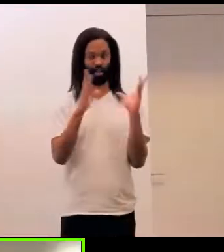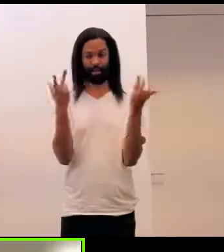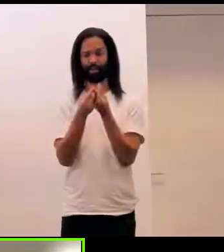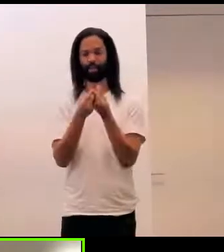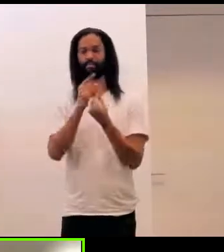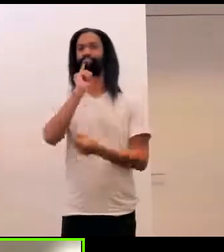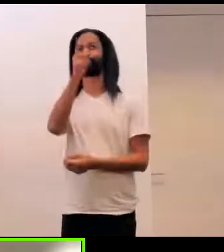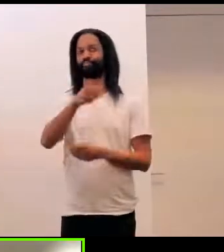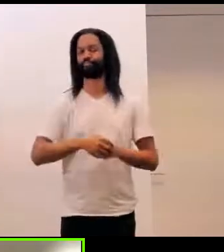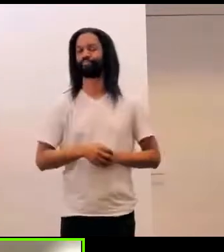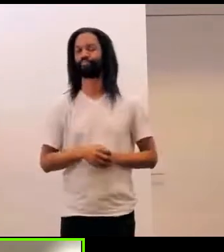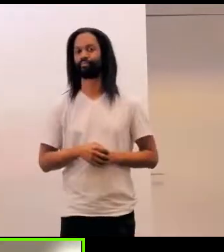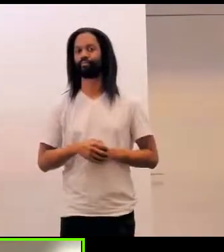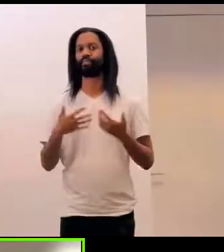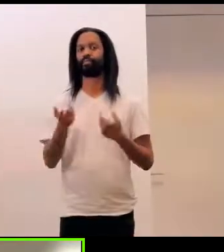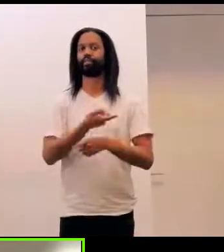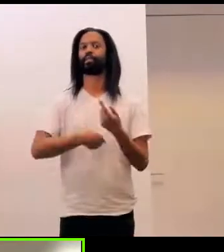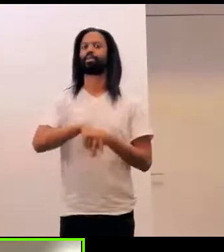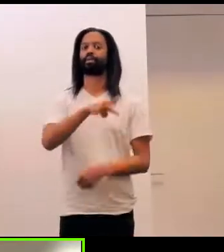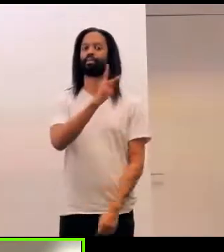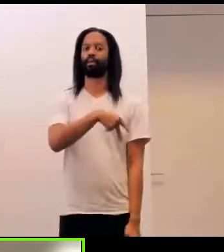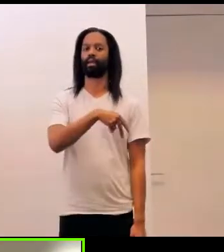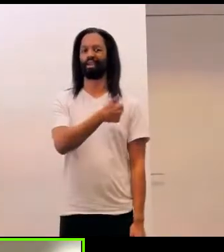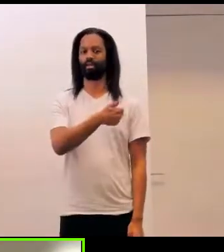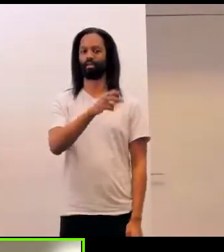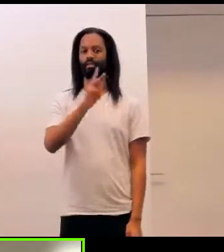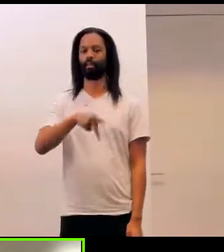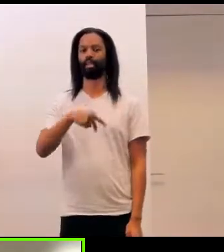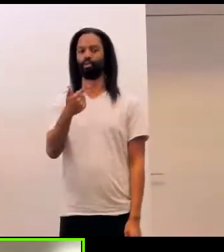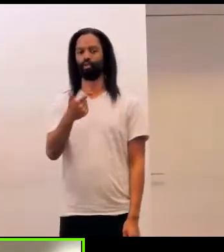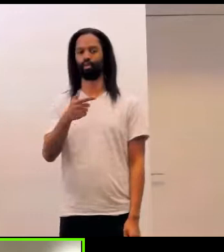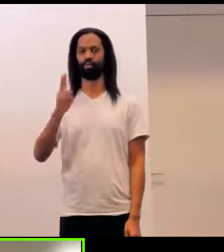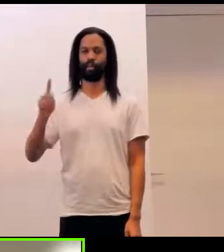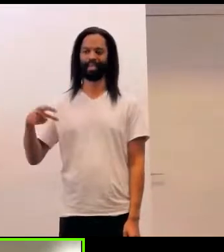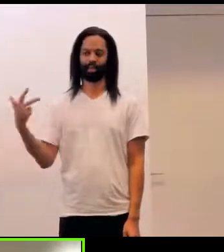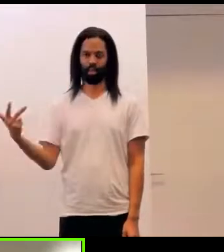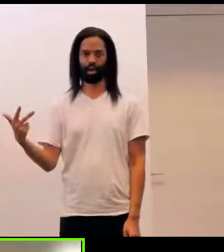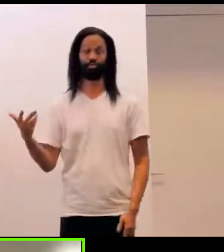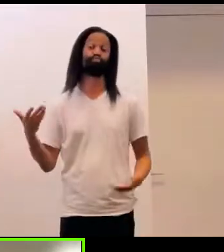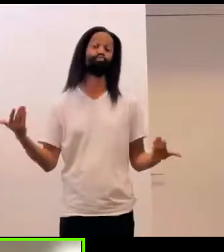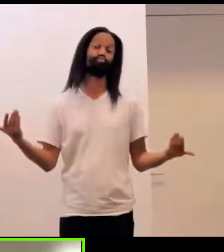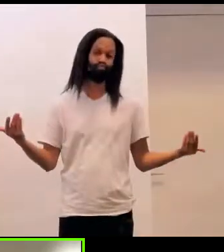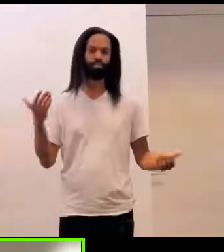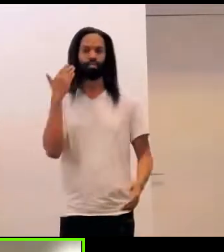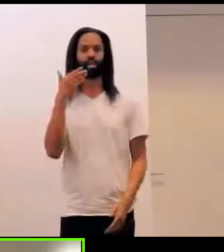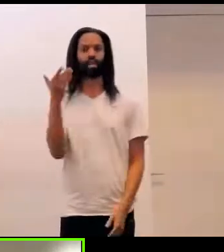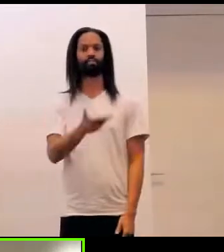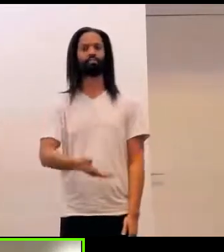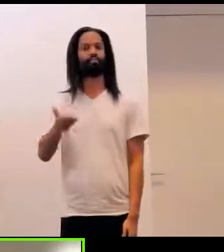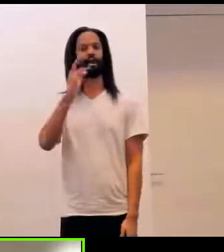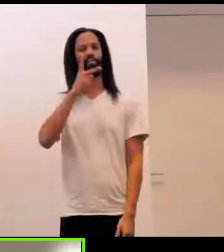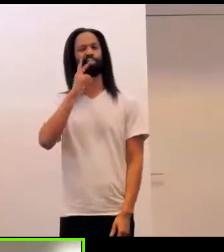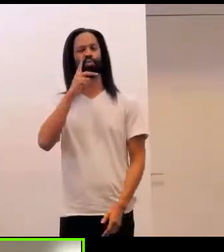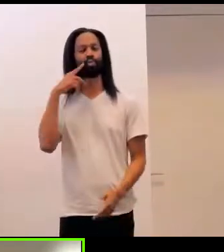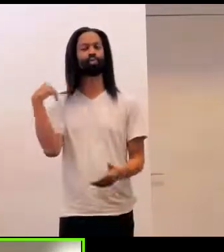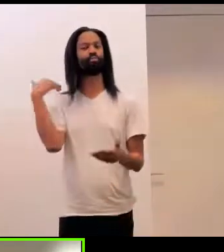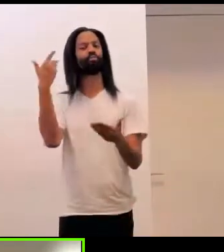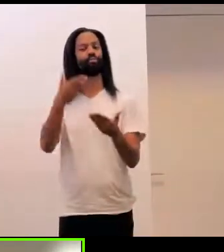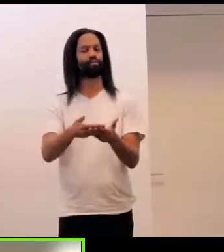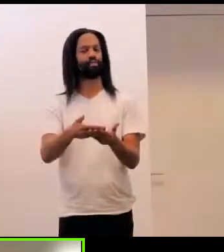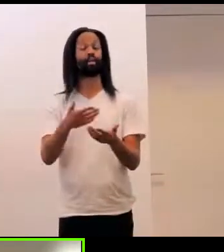s'agit d'un marché P1, P2, P3. Donc, vous commencez à être habitué. C'est un marché